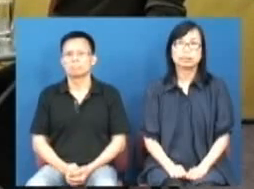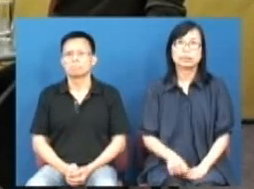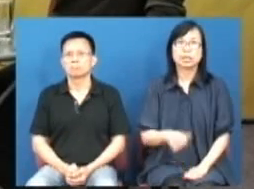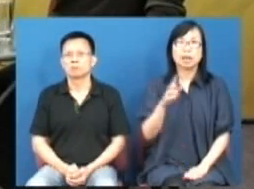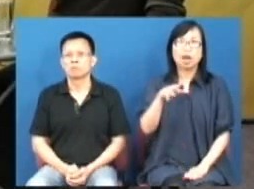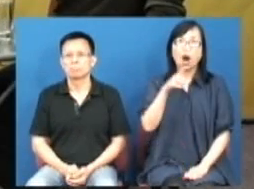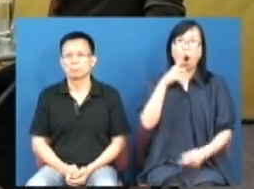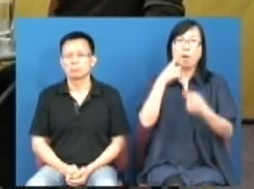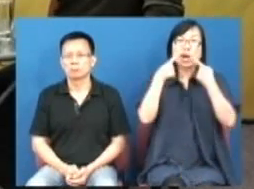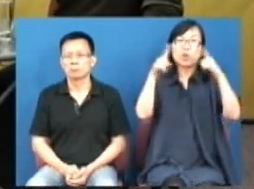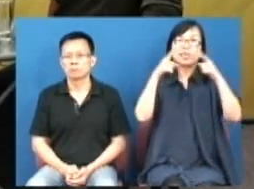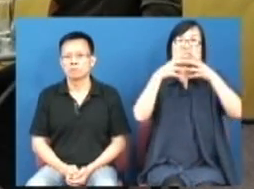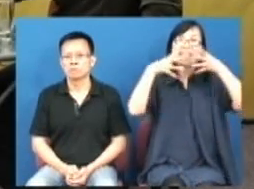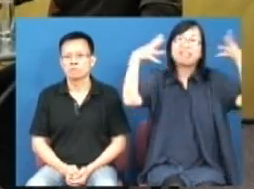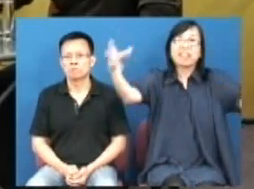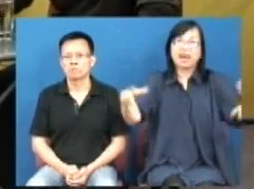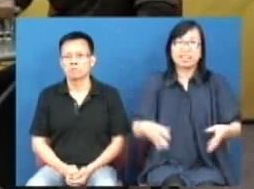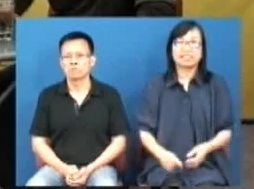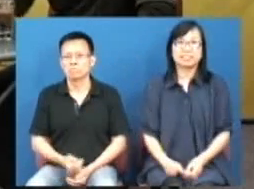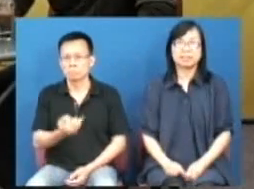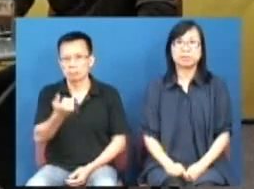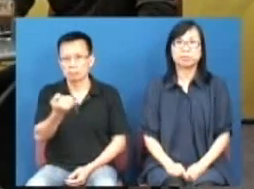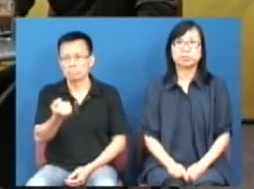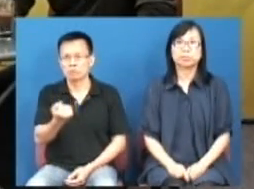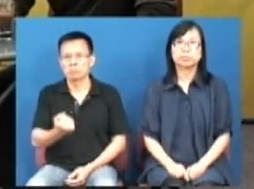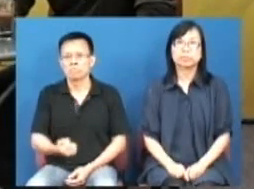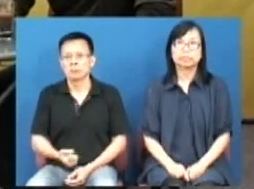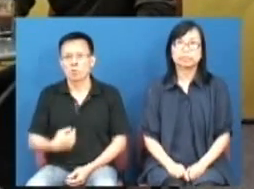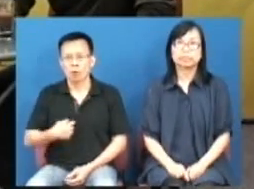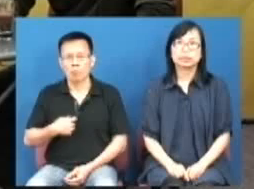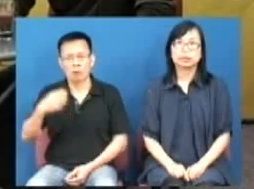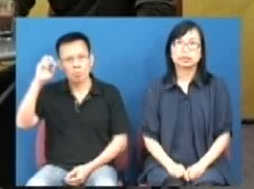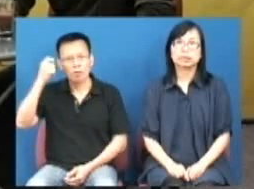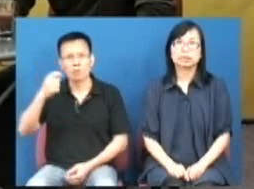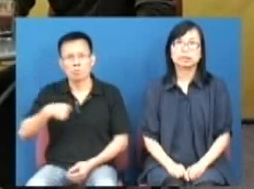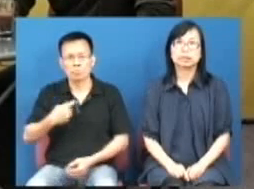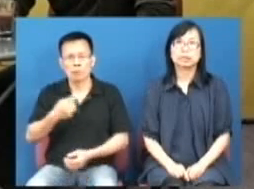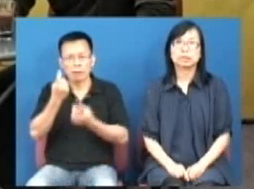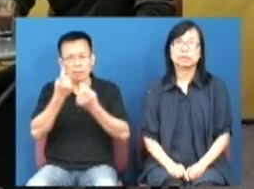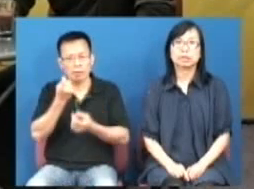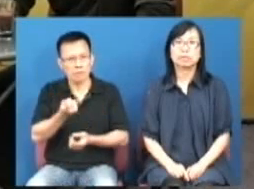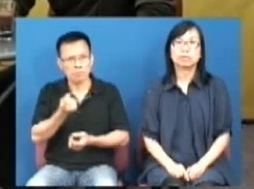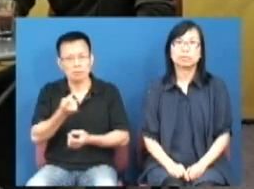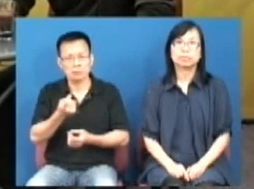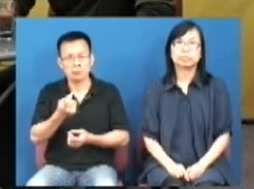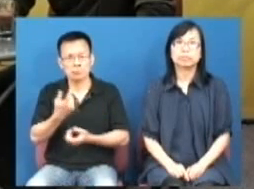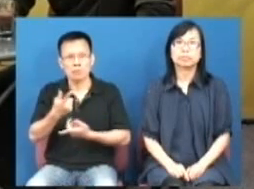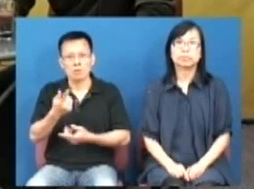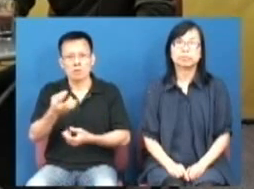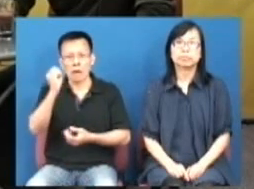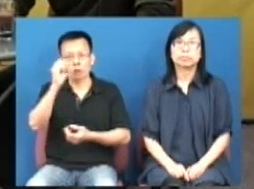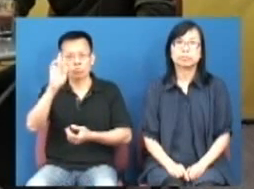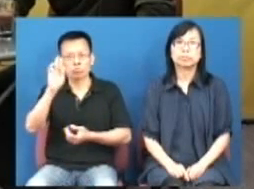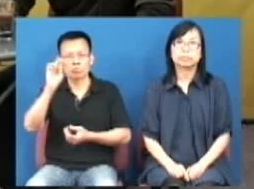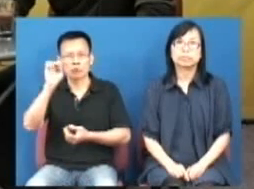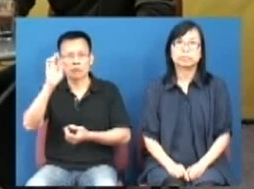我個聲太差啊 ，Peter 係嘛？ 我先留記。 好嗱，咁啦，我諗我哋咧好簡單，我哋 RTV 嘅立場就咧、是。同